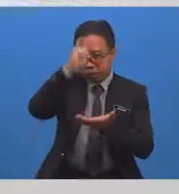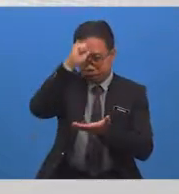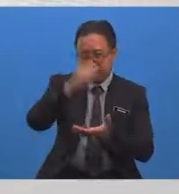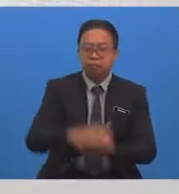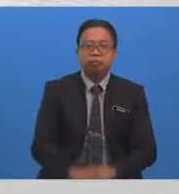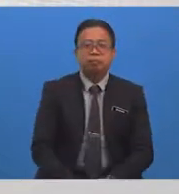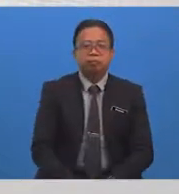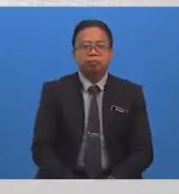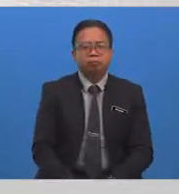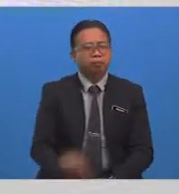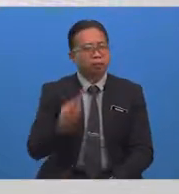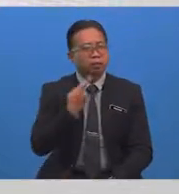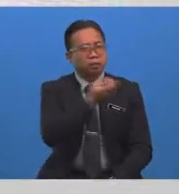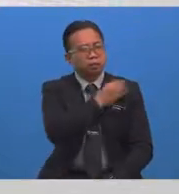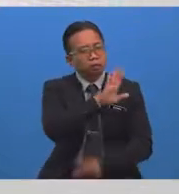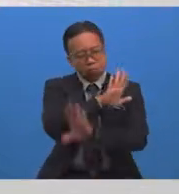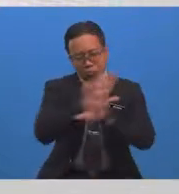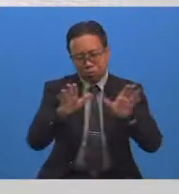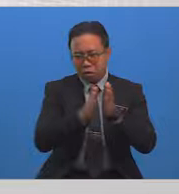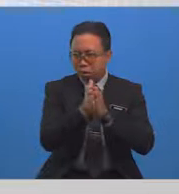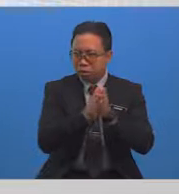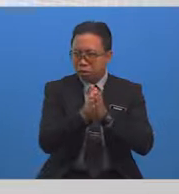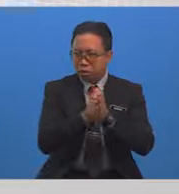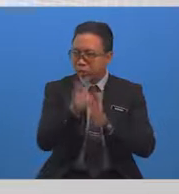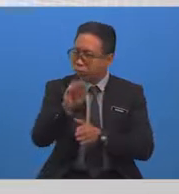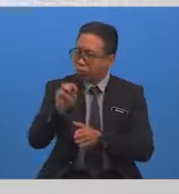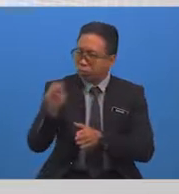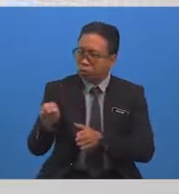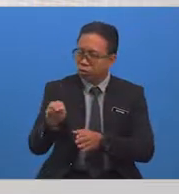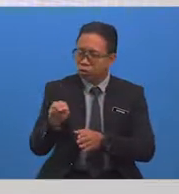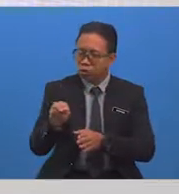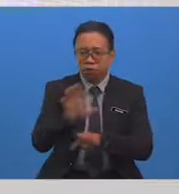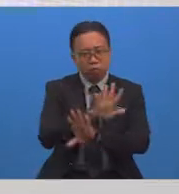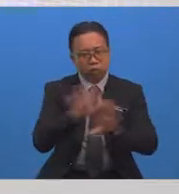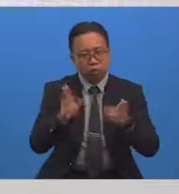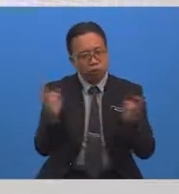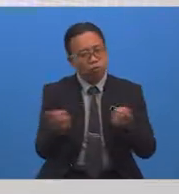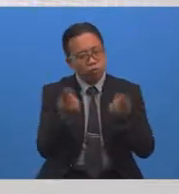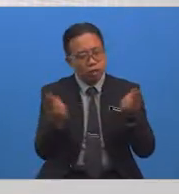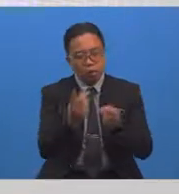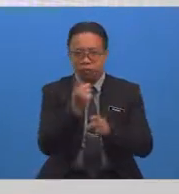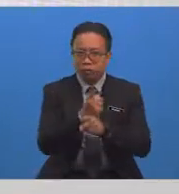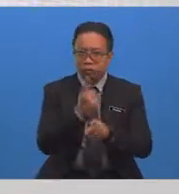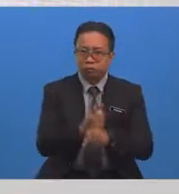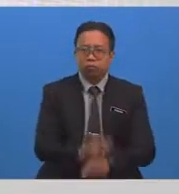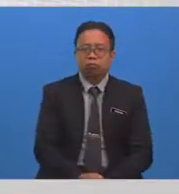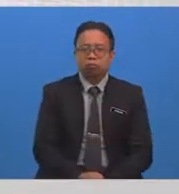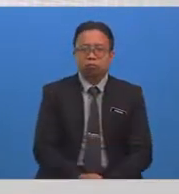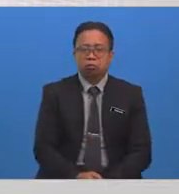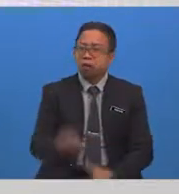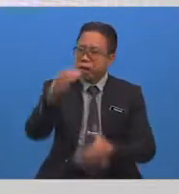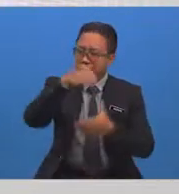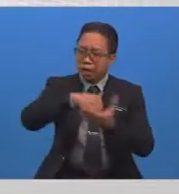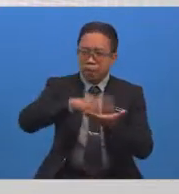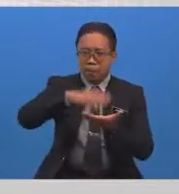disebabkan tidak bersikap rajin murid-murid tidak berusaha dengan bersungguh-sungguh prestasi dalam